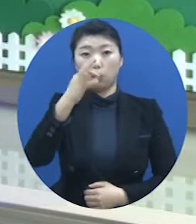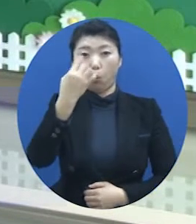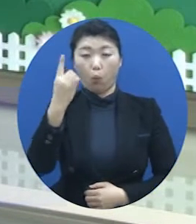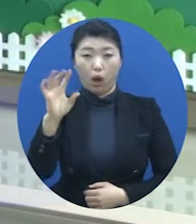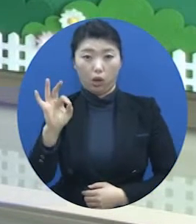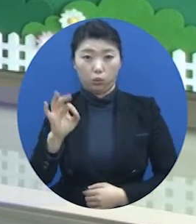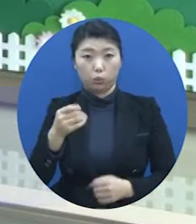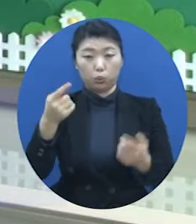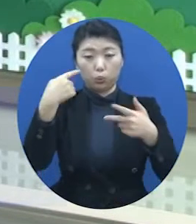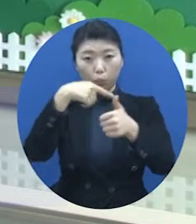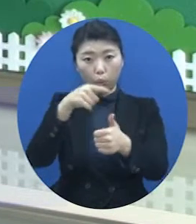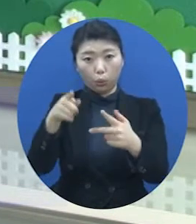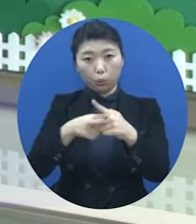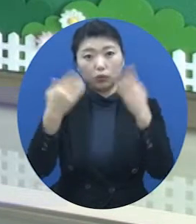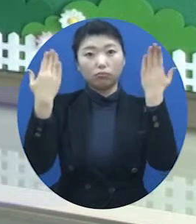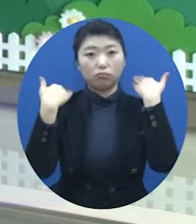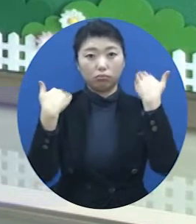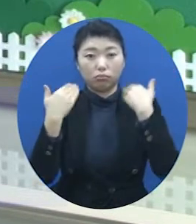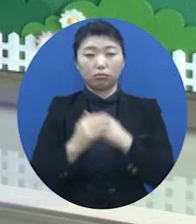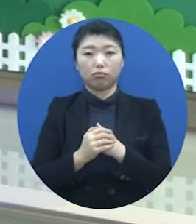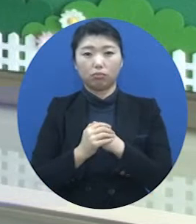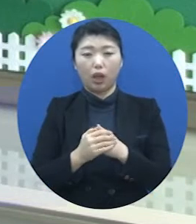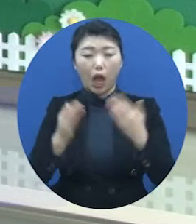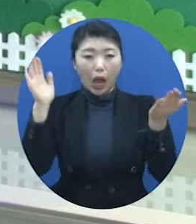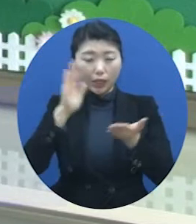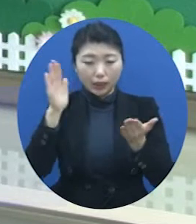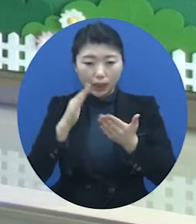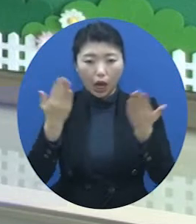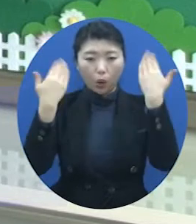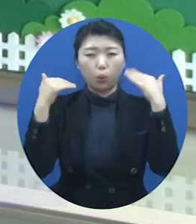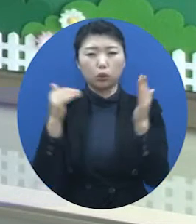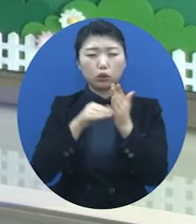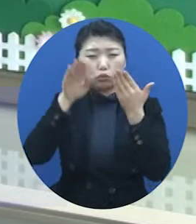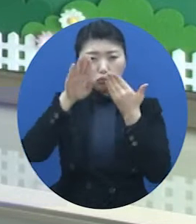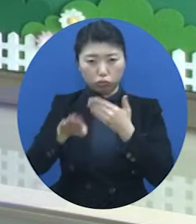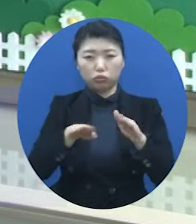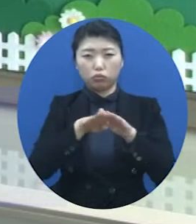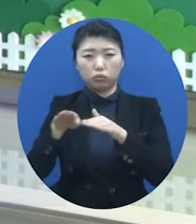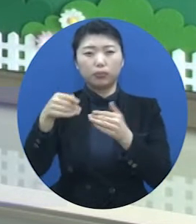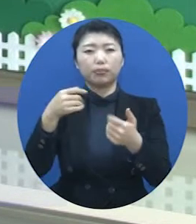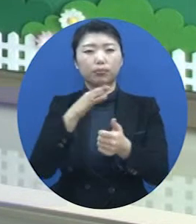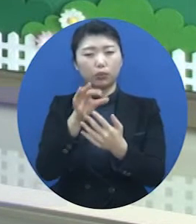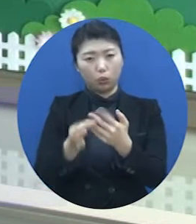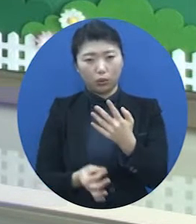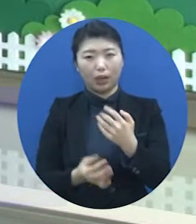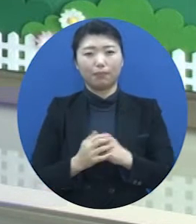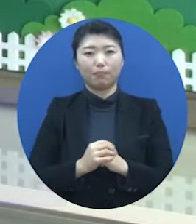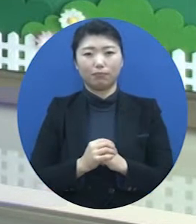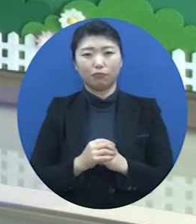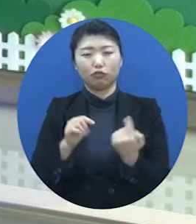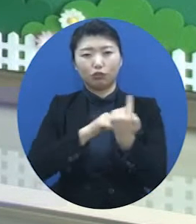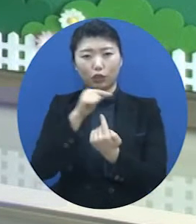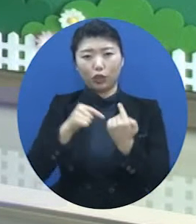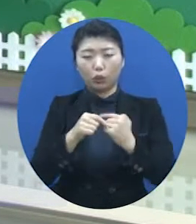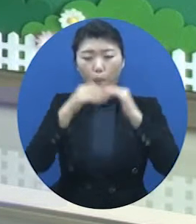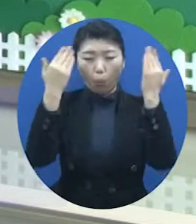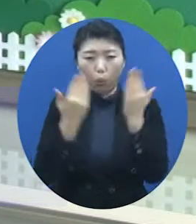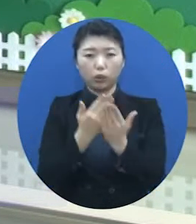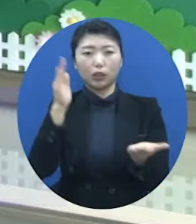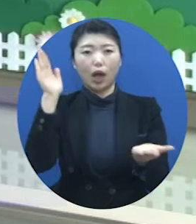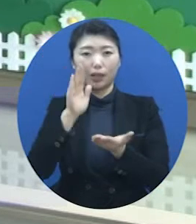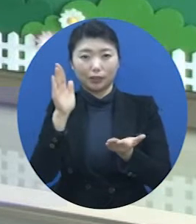의랑초등학교는 학생들의 꿈을 키울 수 있는 다양한 방과 후 프로그램을 운영하고 있습니다. 전교생 38명